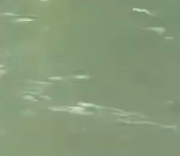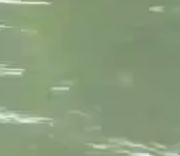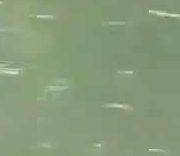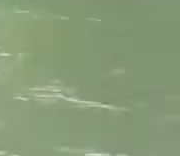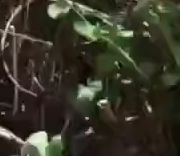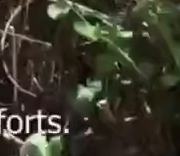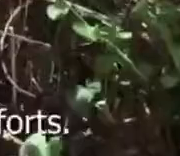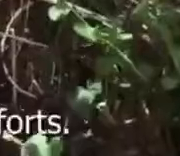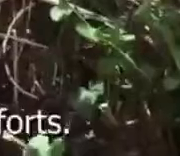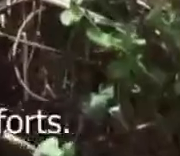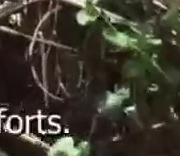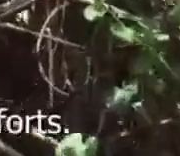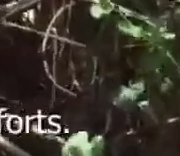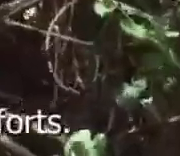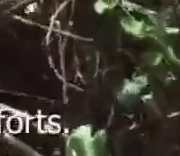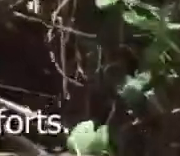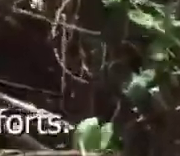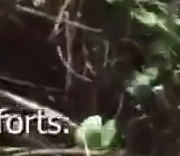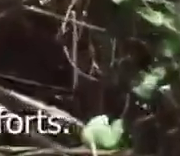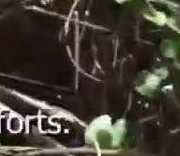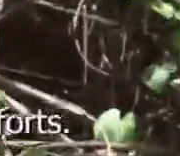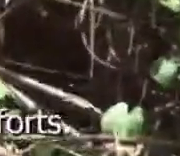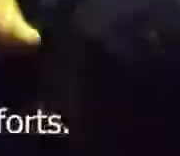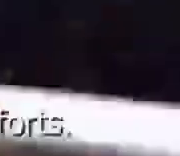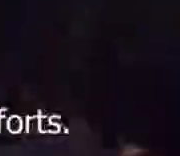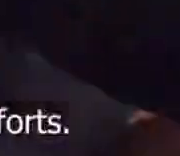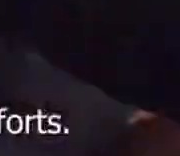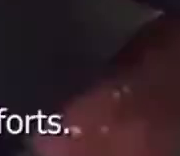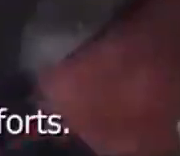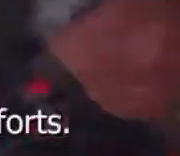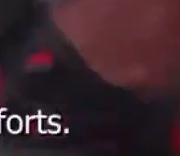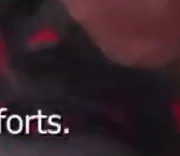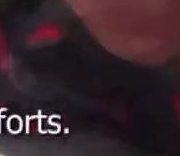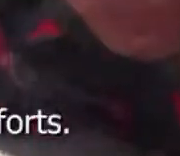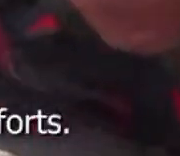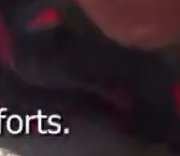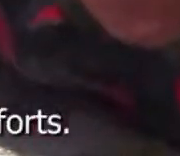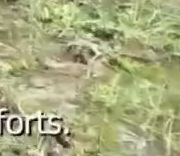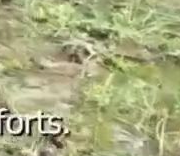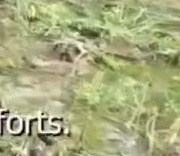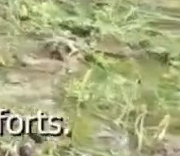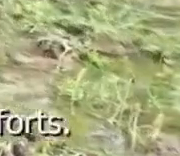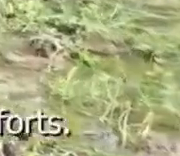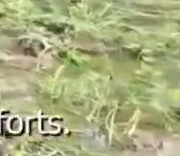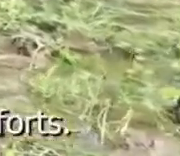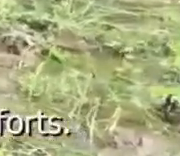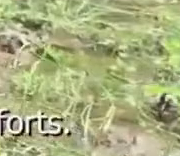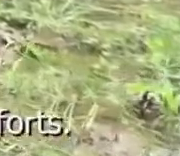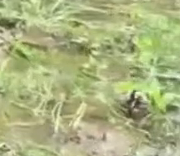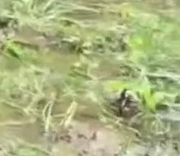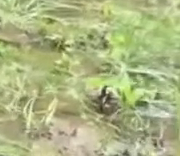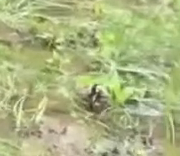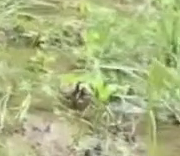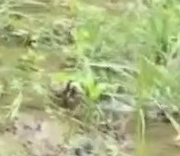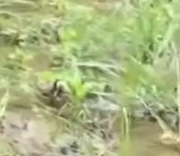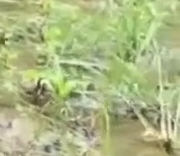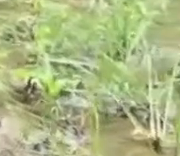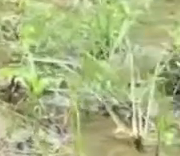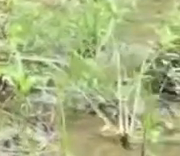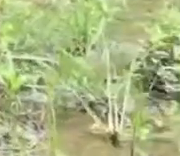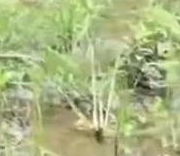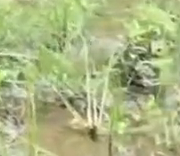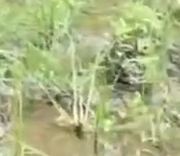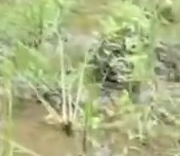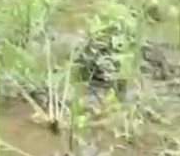penanggulangan bencana serta sebagai meningkatkan upaya pengurangan risiko bencana berbasis masyarakat.